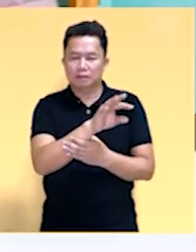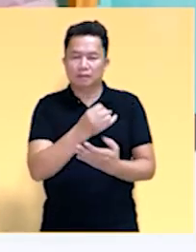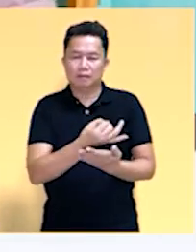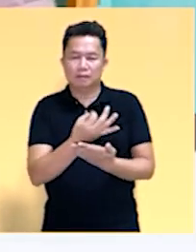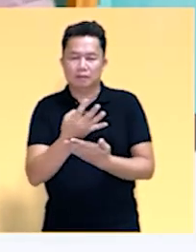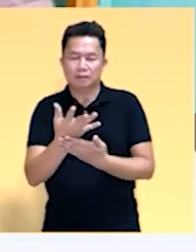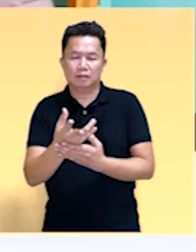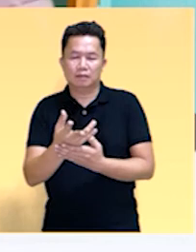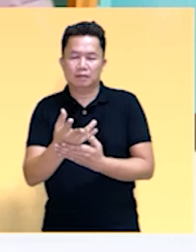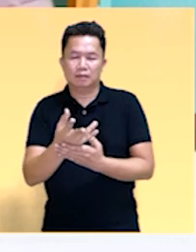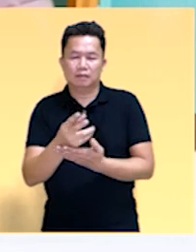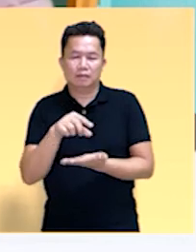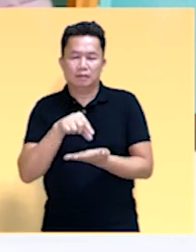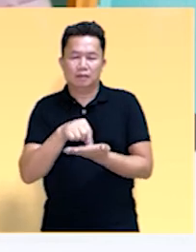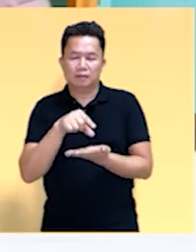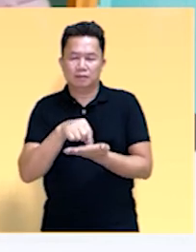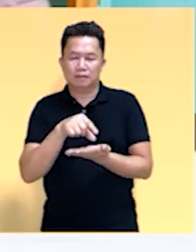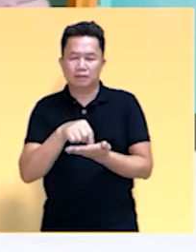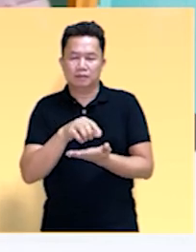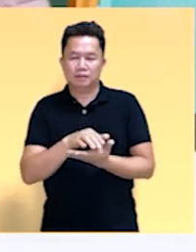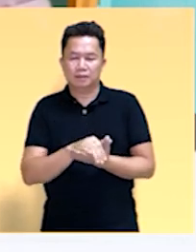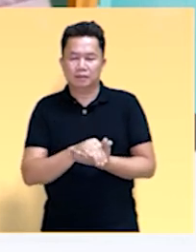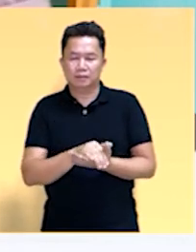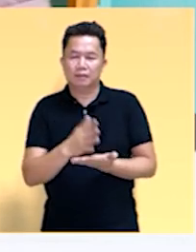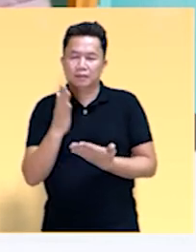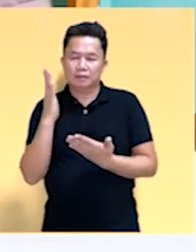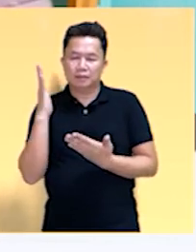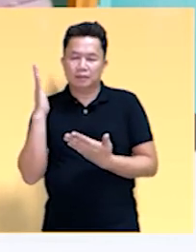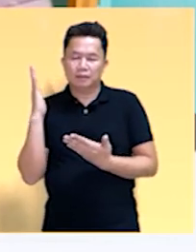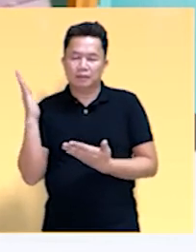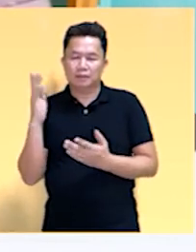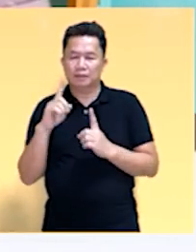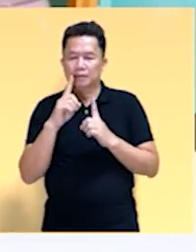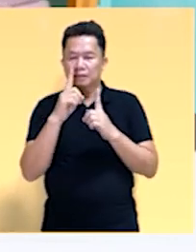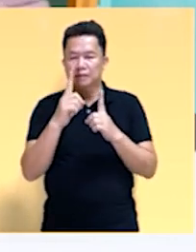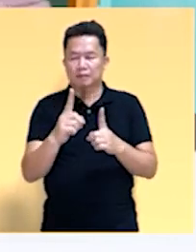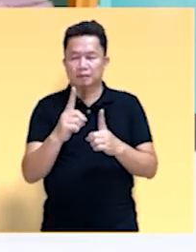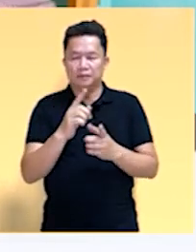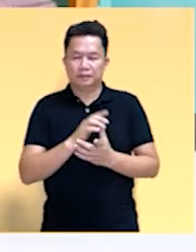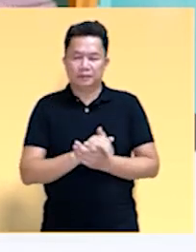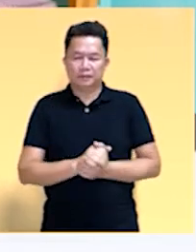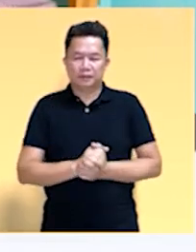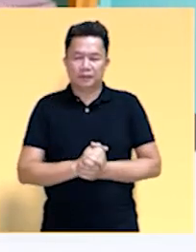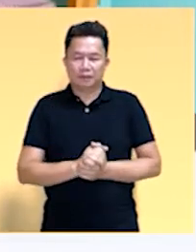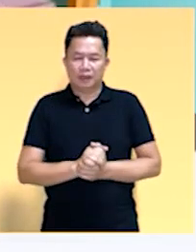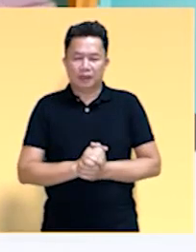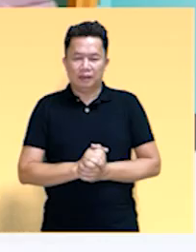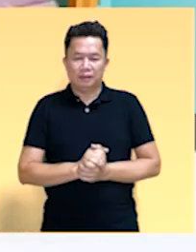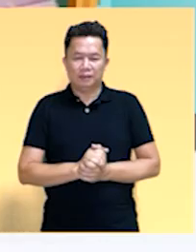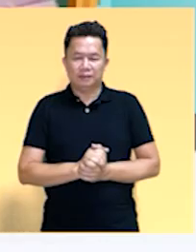3,719 bilang ng mga manok. Ito ba ang inyong sagot?